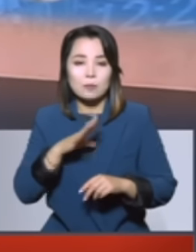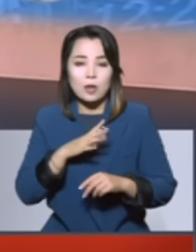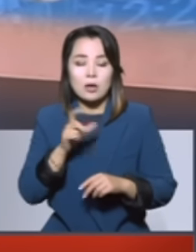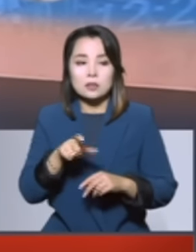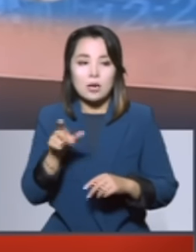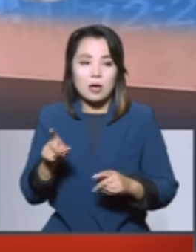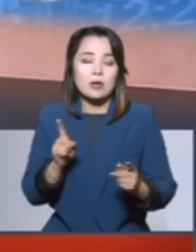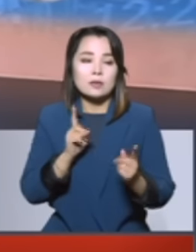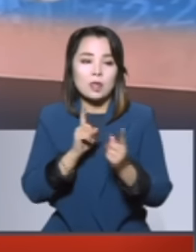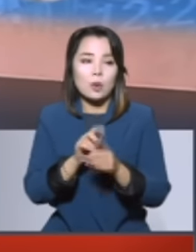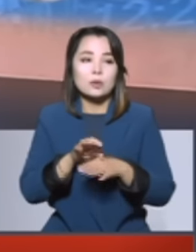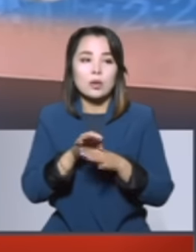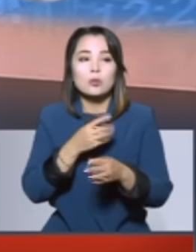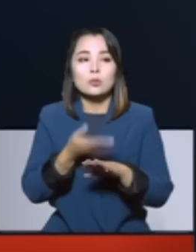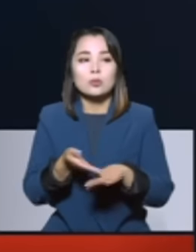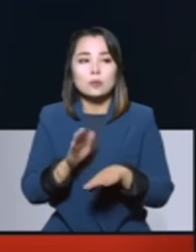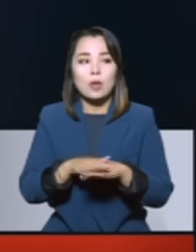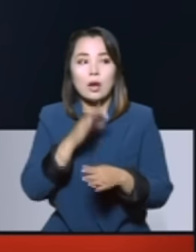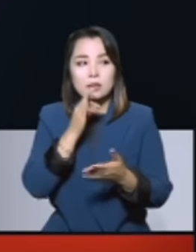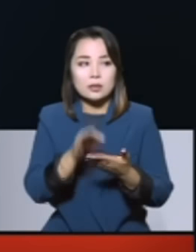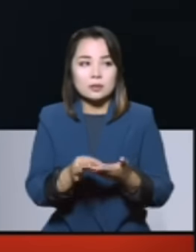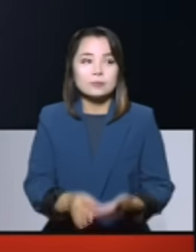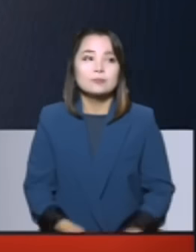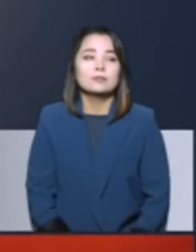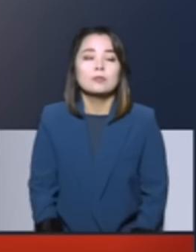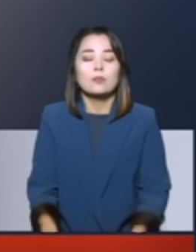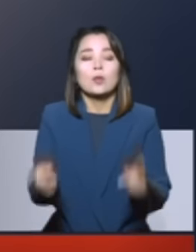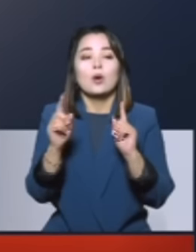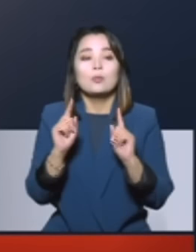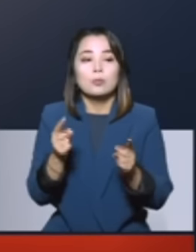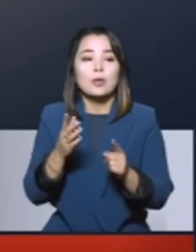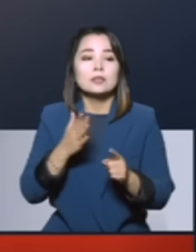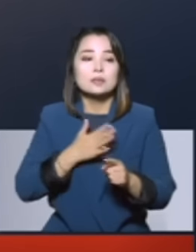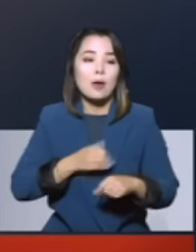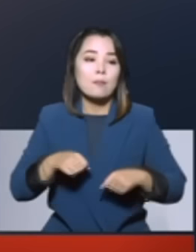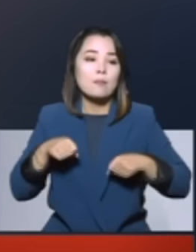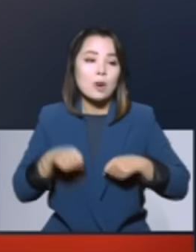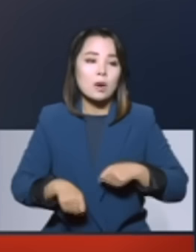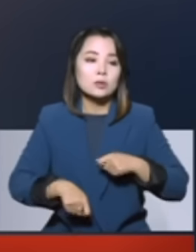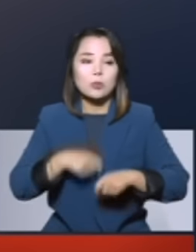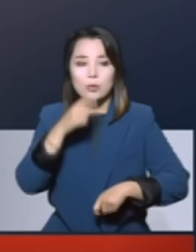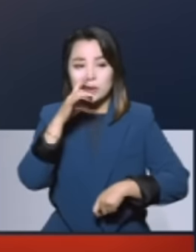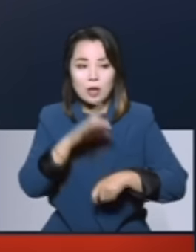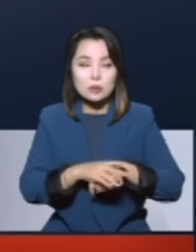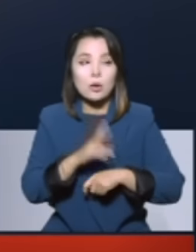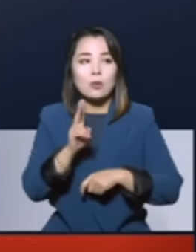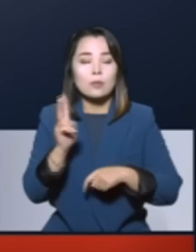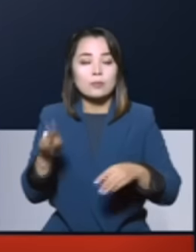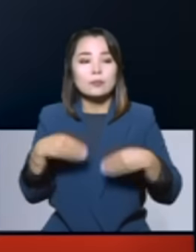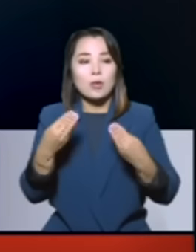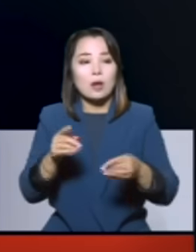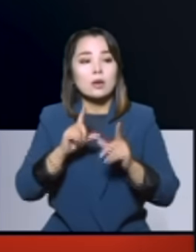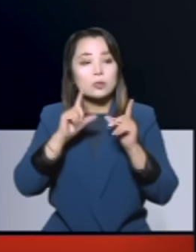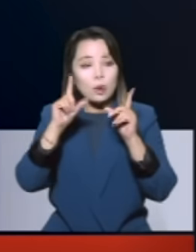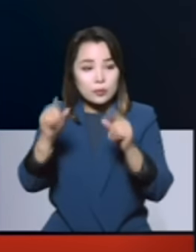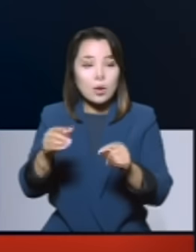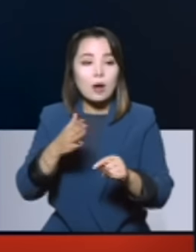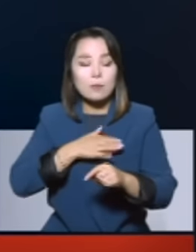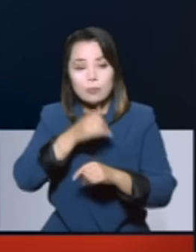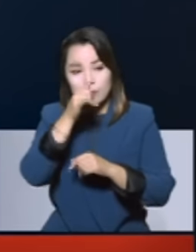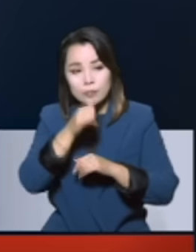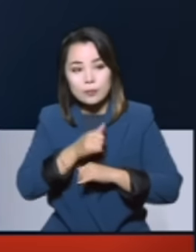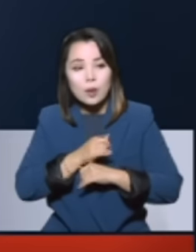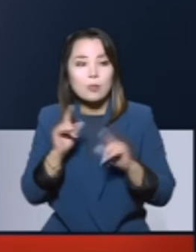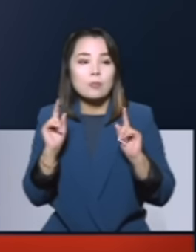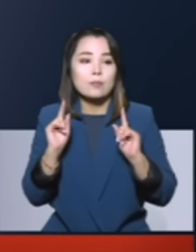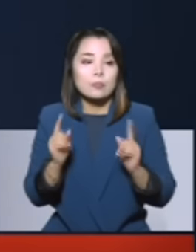шыққан жеткізді. А почему ущемляете наши права? Кому-то получается вы даете вылететь, а наши права, значит, не